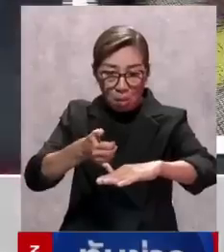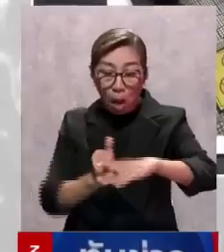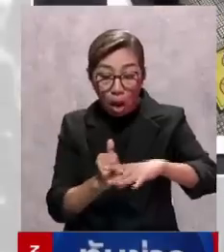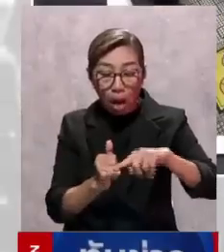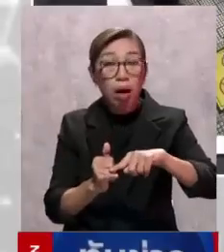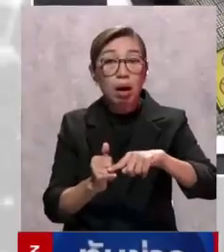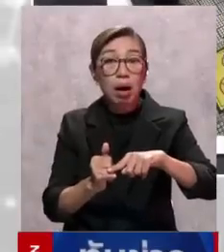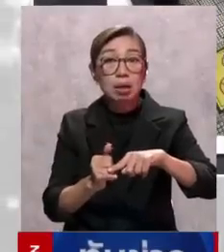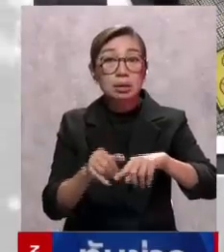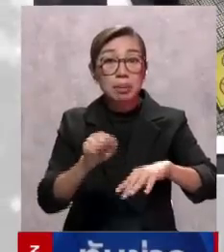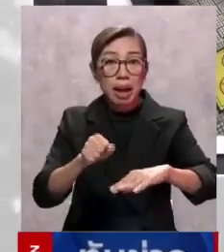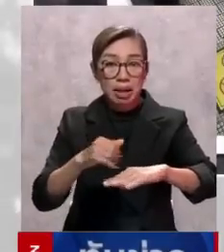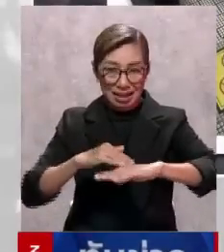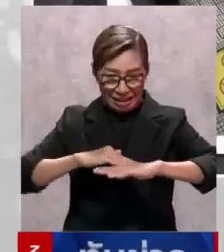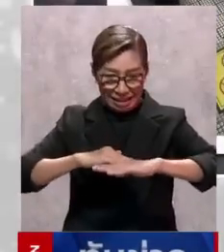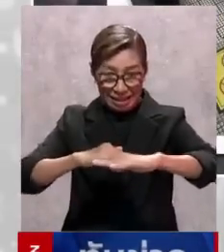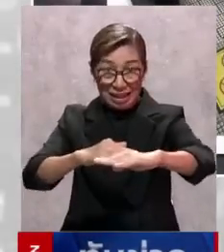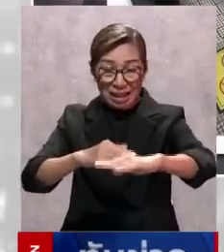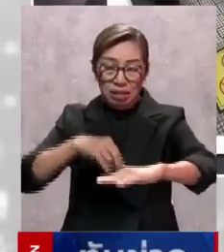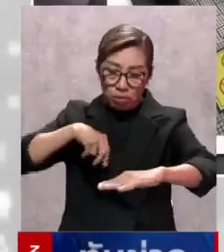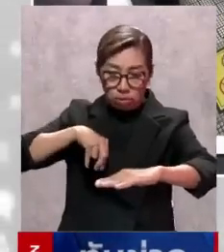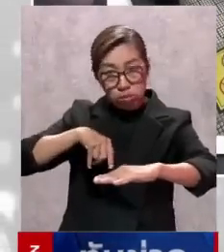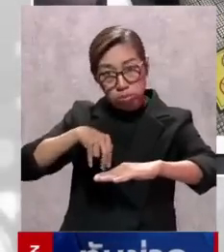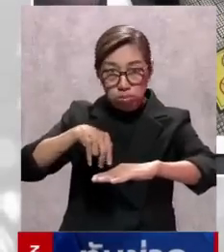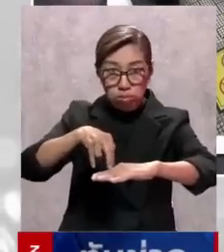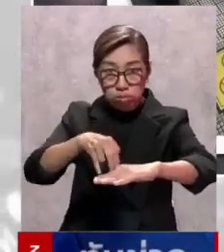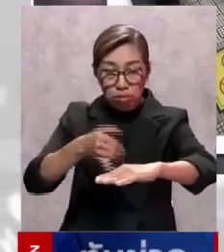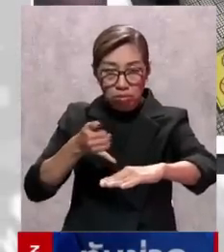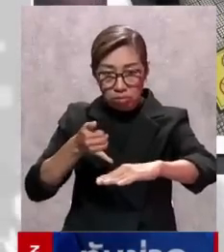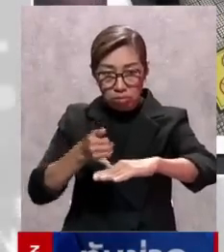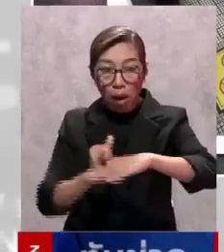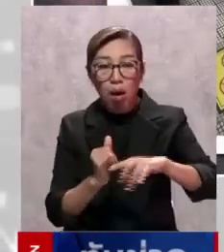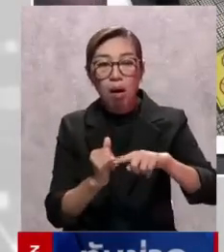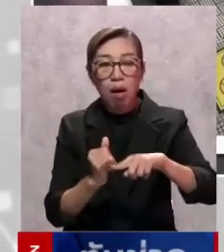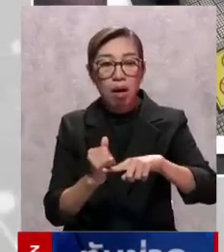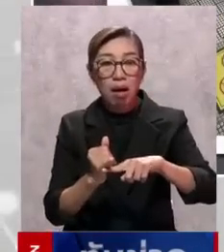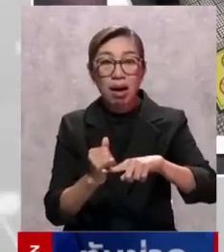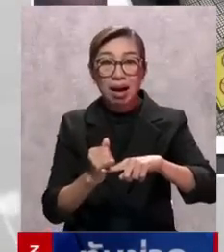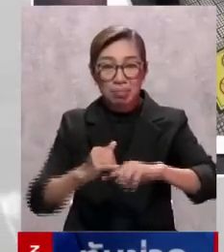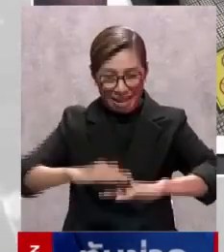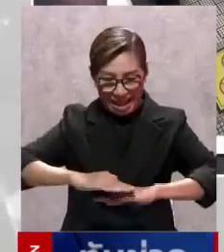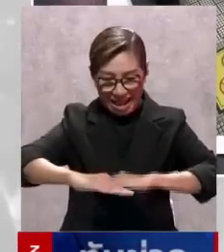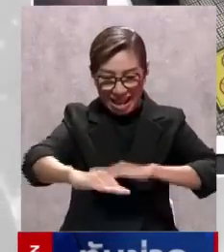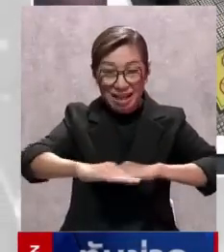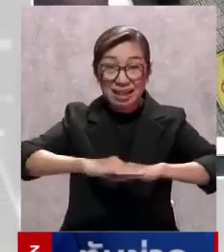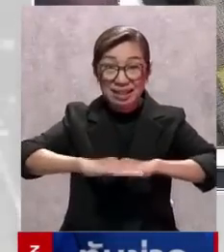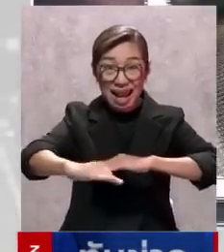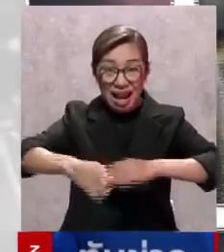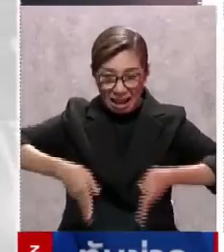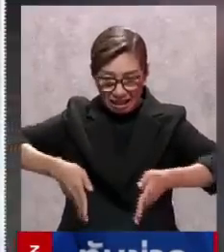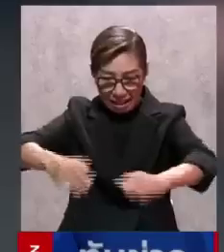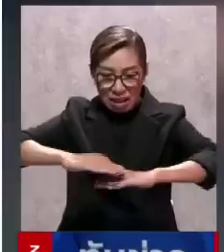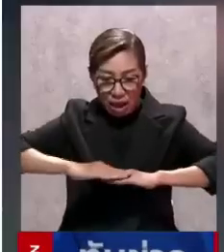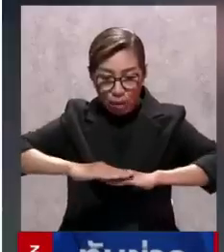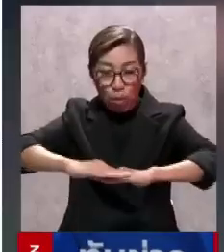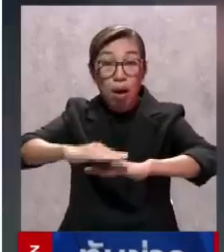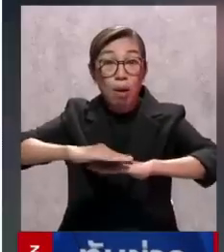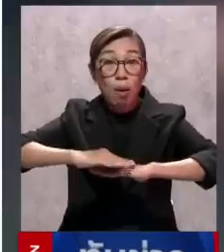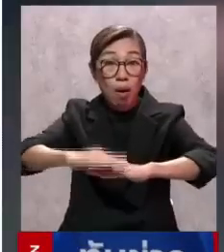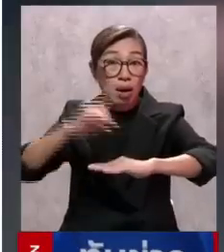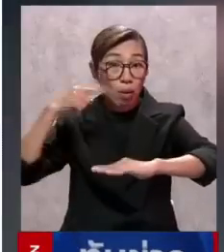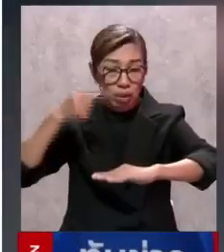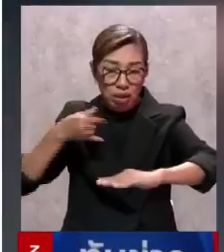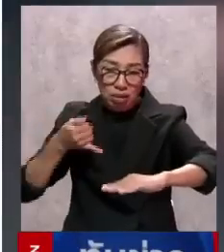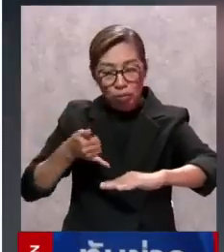ติเหตุนะคะขาเนี่ยติดเข้าไปในบันไดเลื่อนนะคะที่เป็นที่ทางเลื่อนแล้วปรากฏว่าขาขาดเลยนะค